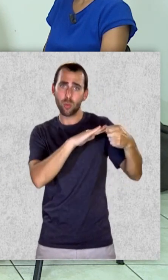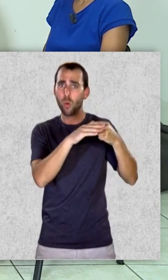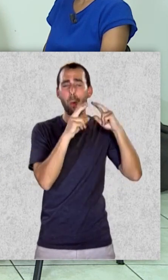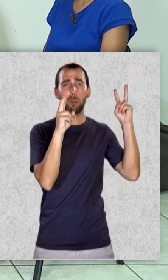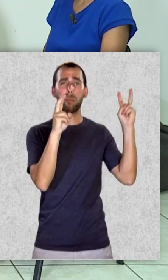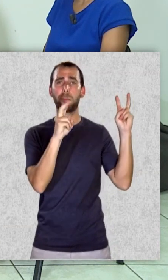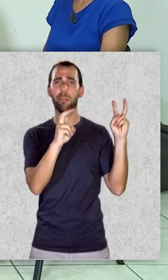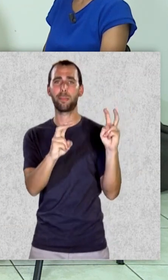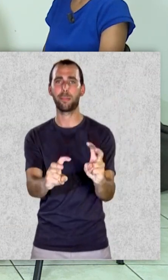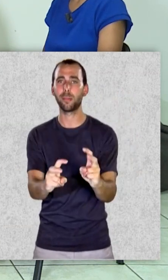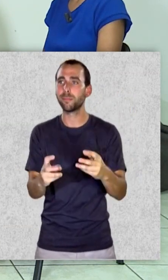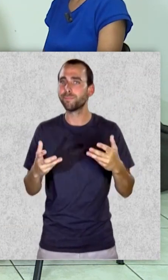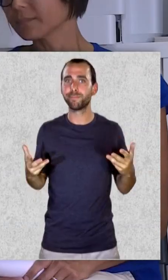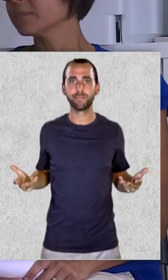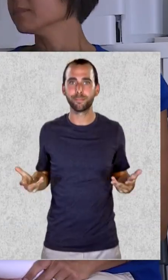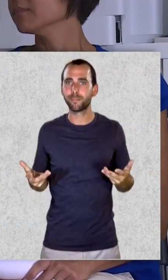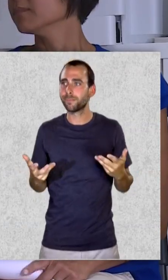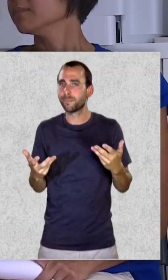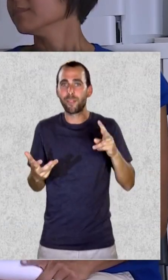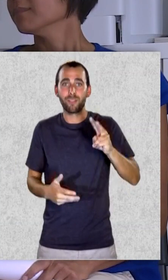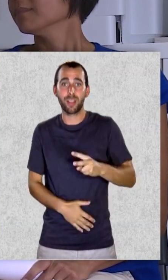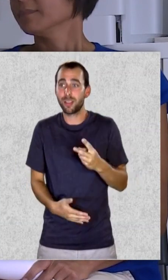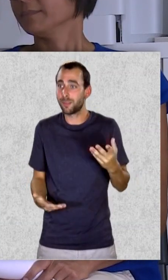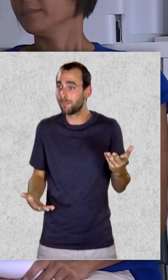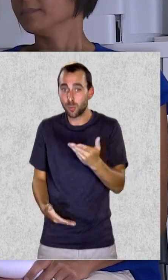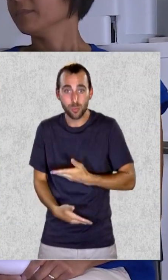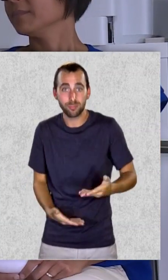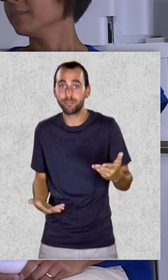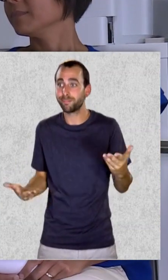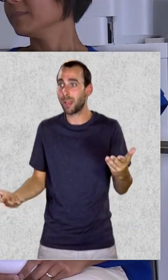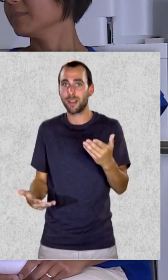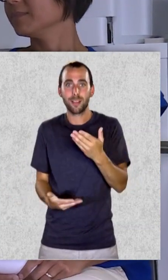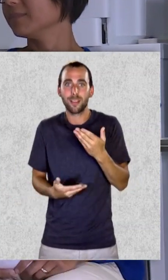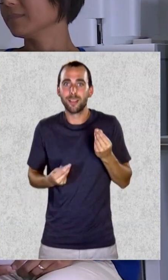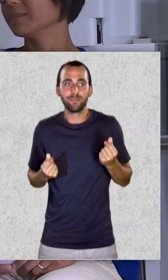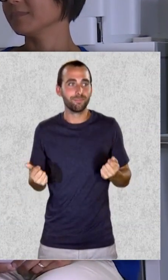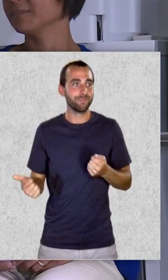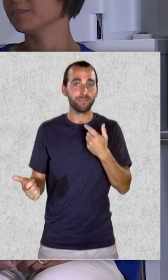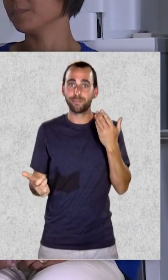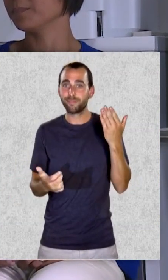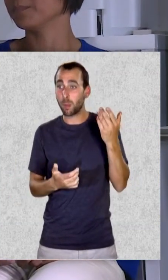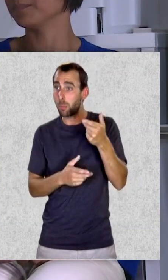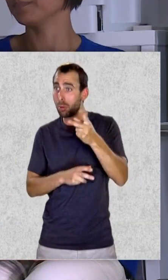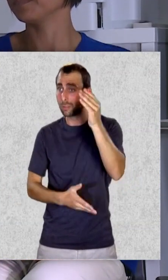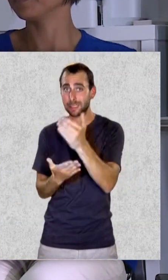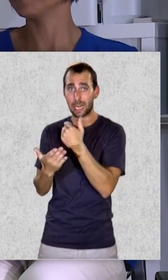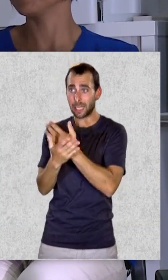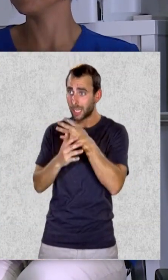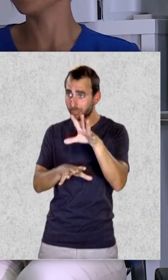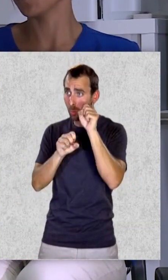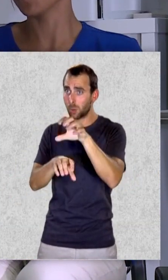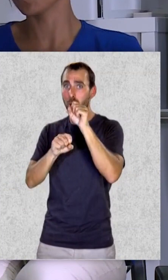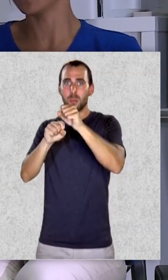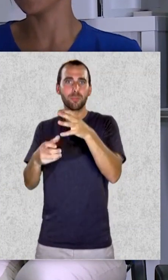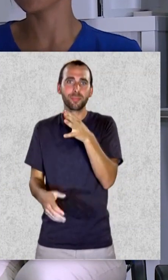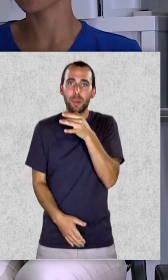ont énormément diminué, donc du coup, on ne peut pas se permettre d'avoir plus de salariés que de ce